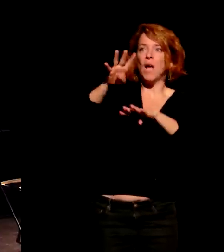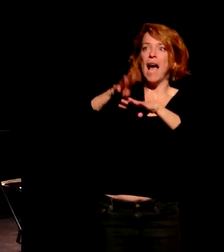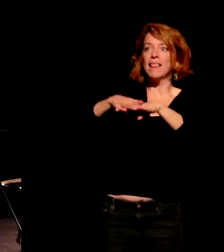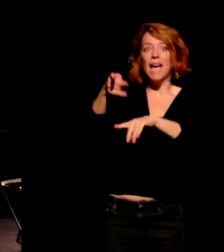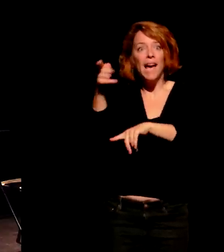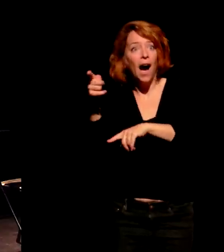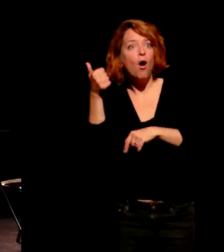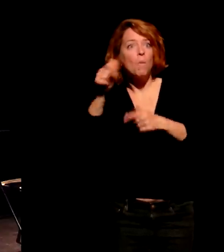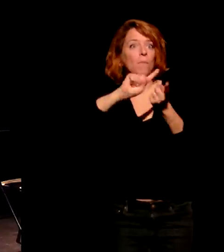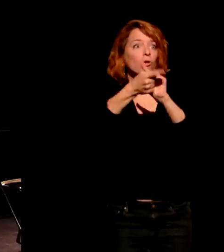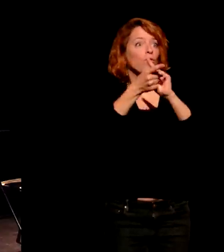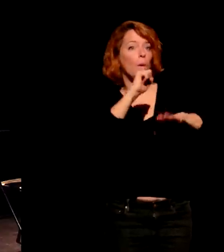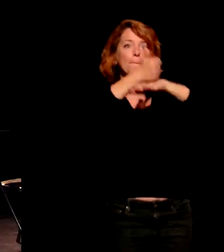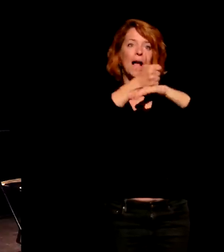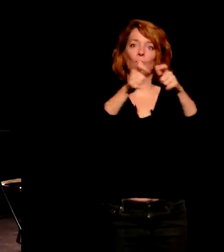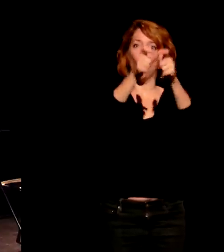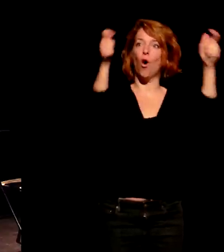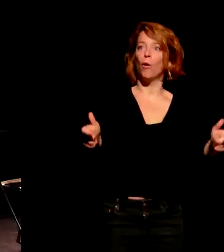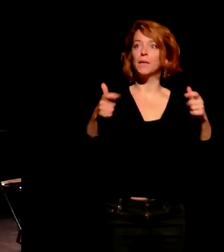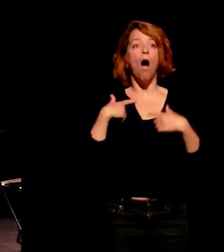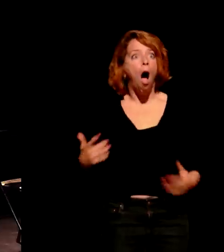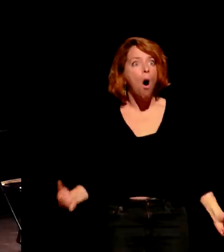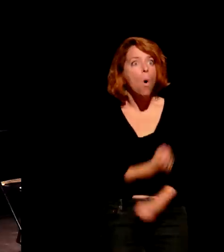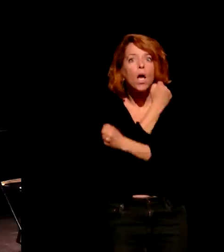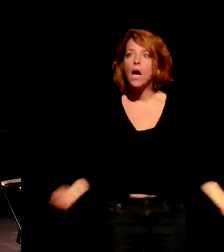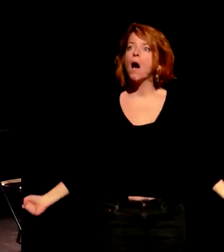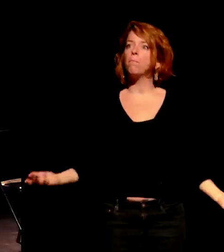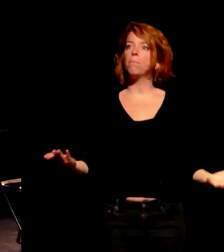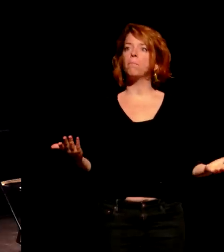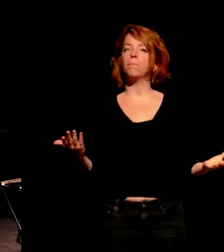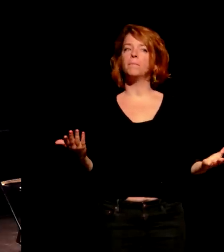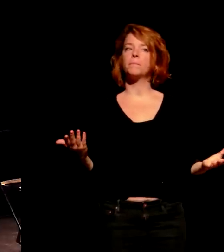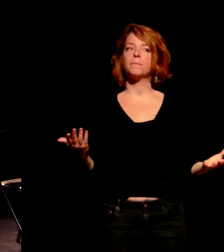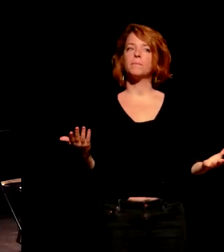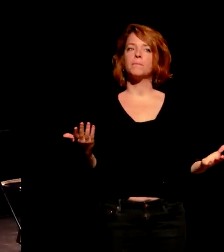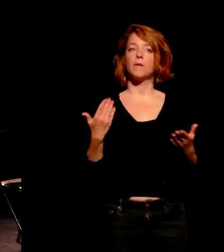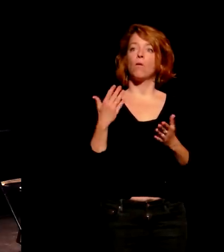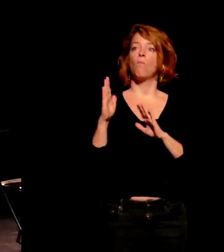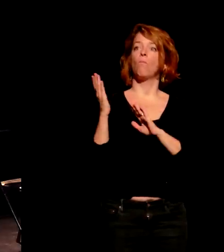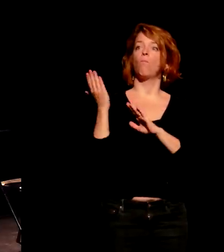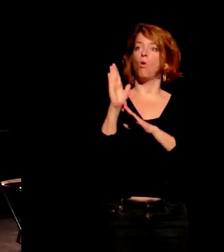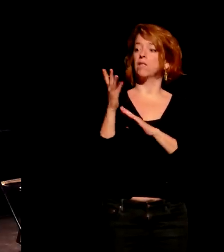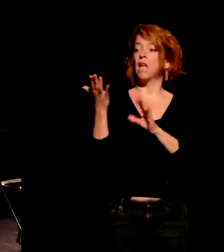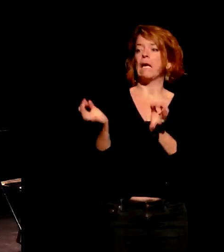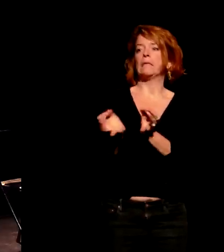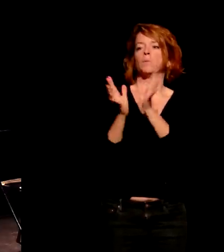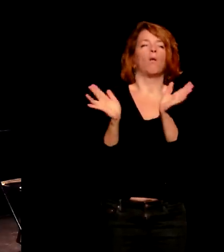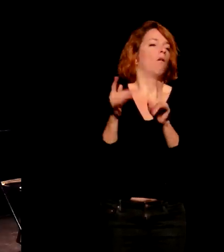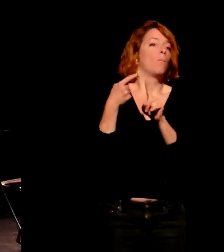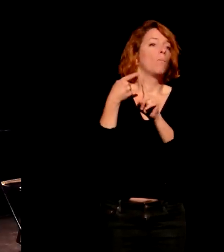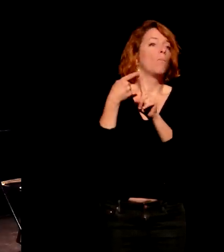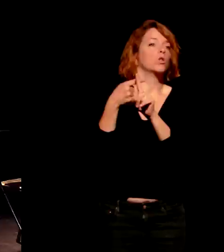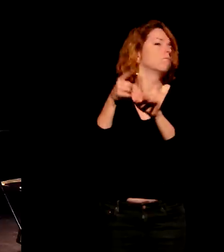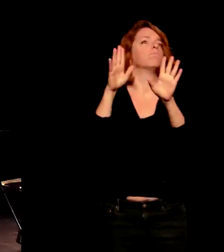patron d'entreprise, c'est formidable, incroyable, incroyable. Et donc il y a cette idée que, en fait, l'exception, c'est certainement pas la norme. Voilà, à chaque fois qu'il se passe